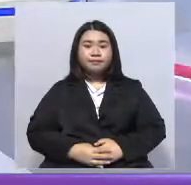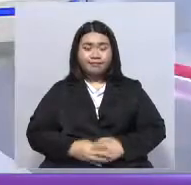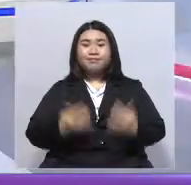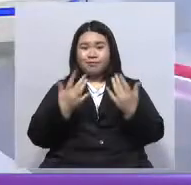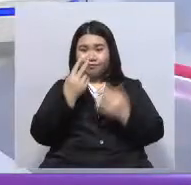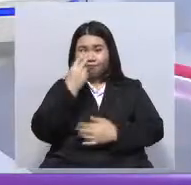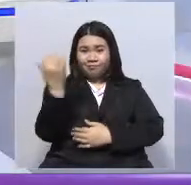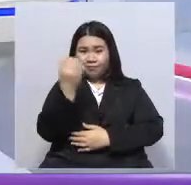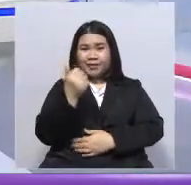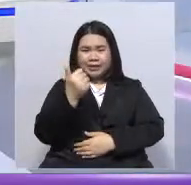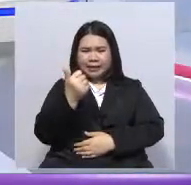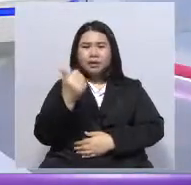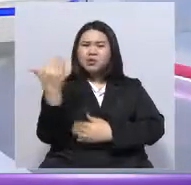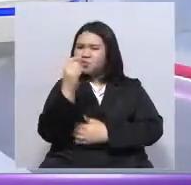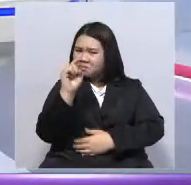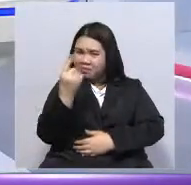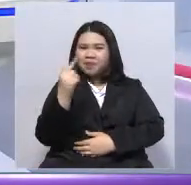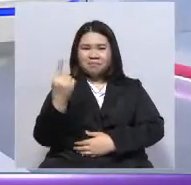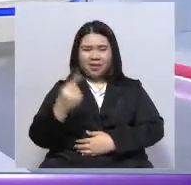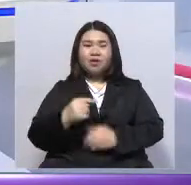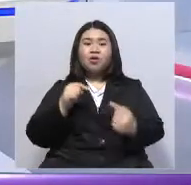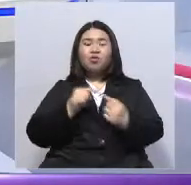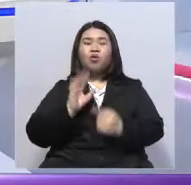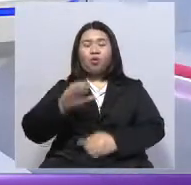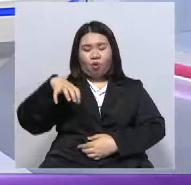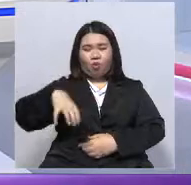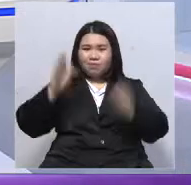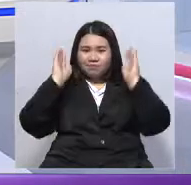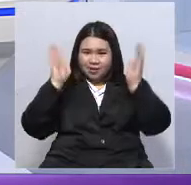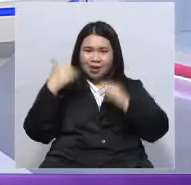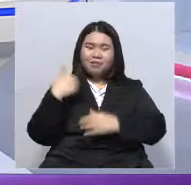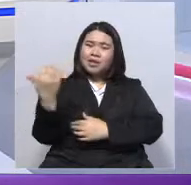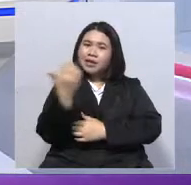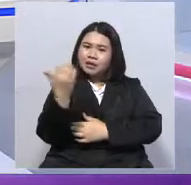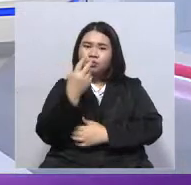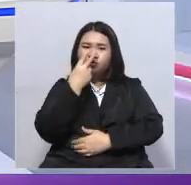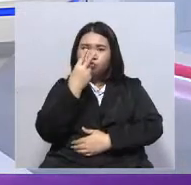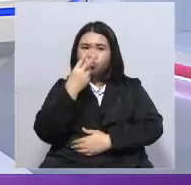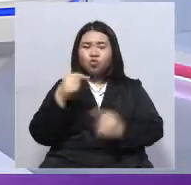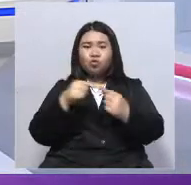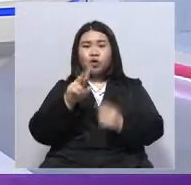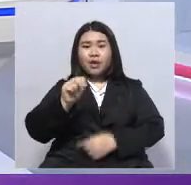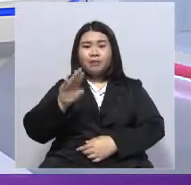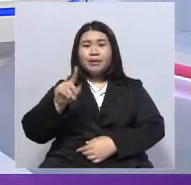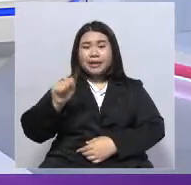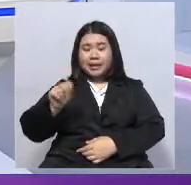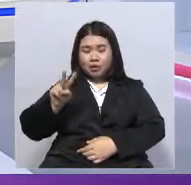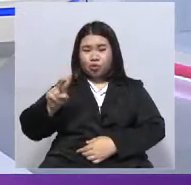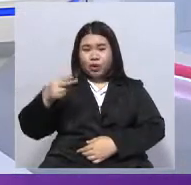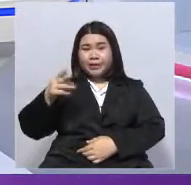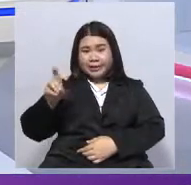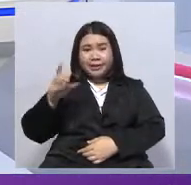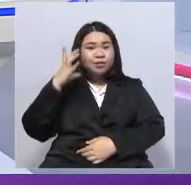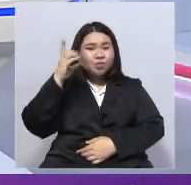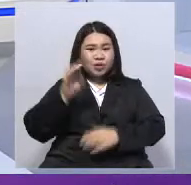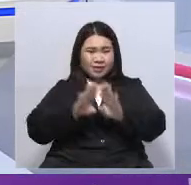รอติดตามกันได้นะคะรายการใหม่ล่าสุดนะคะจากทางกรมประชาสัมพันธ์จะถ่ายทอดจะนำเสนอออกทาง NBT2 HD แห่งนี้นะคะเปิด